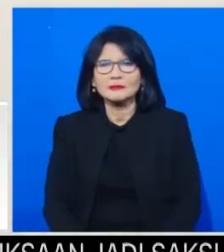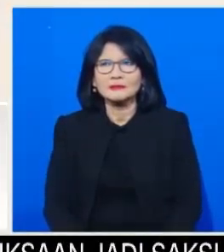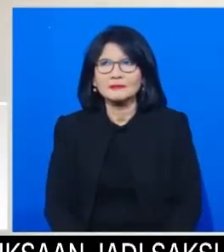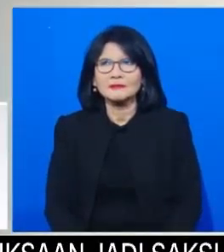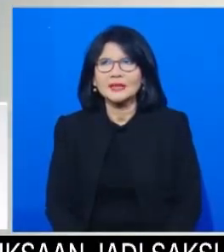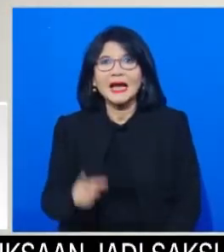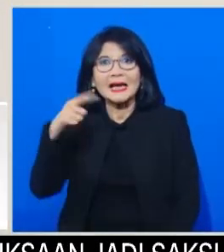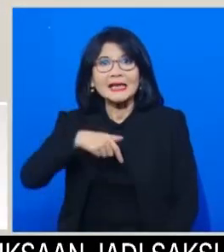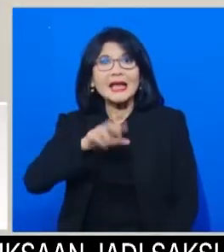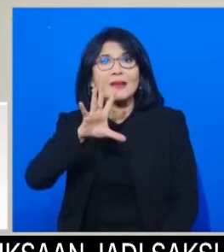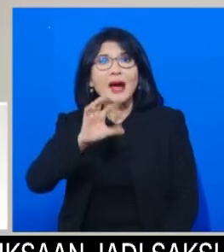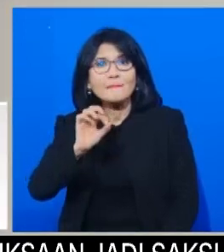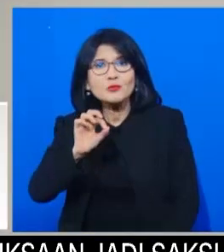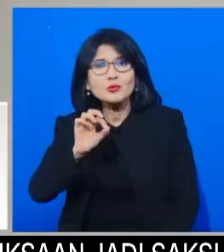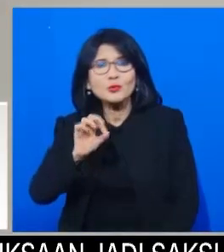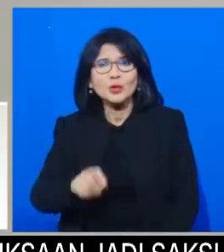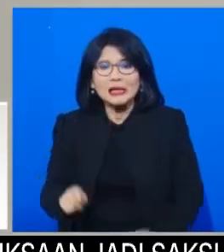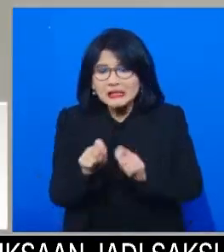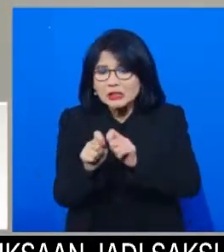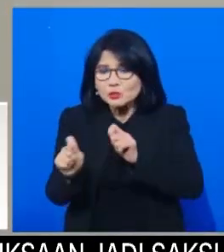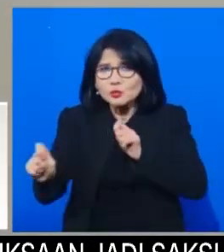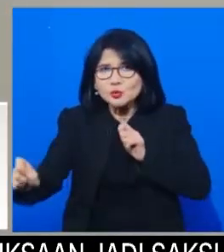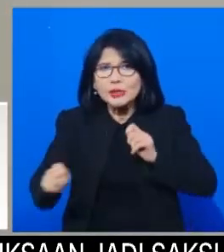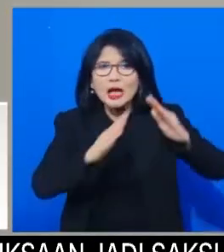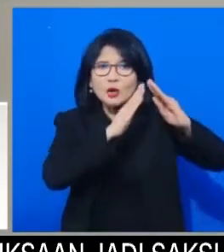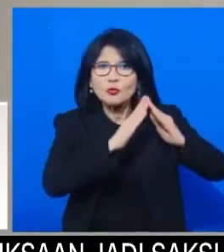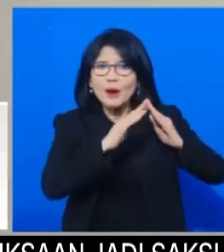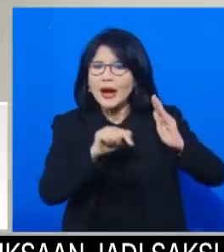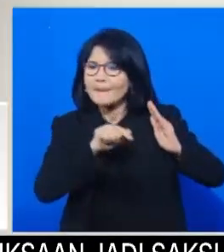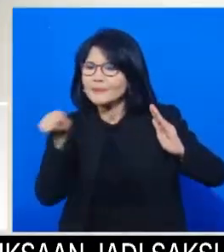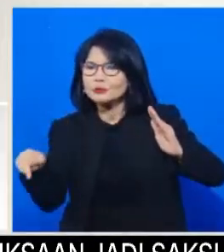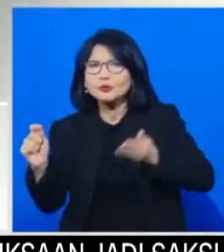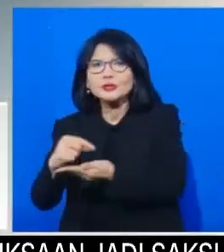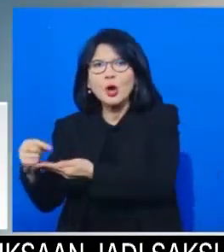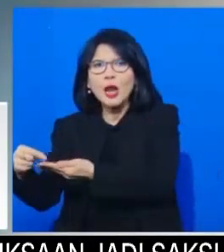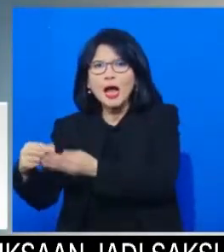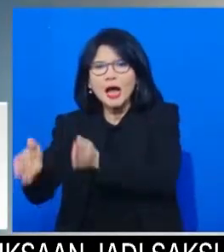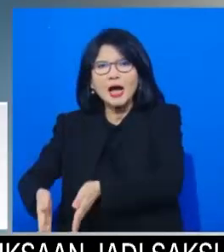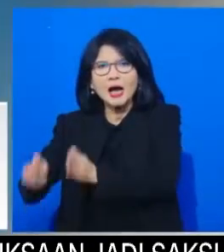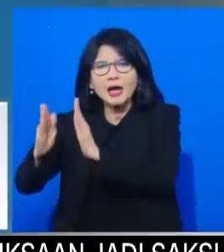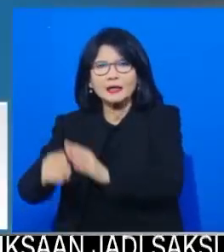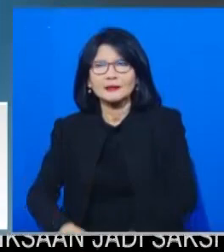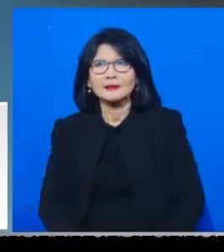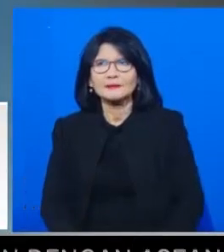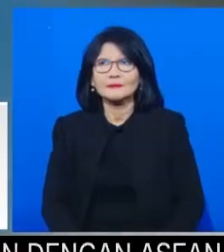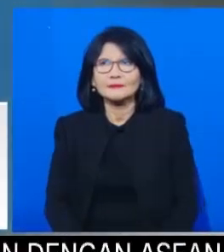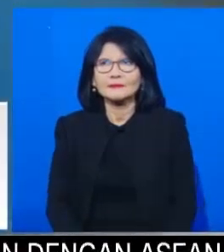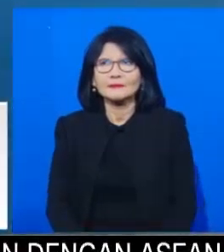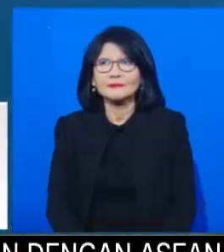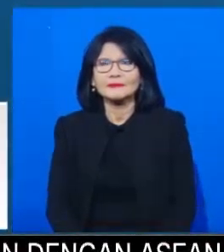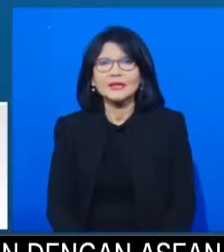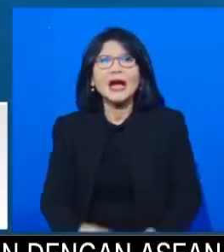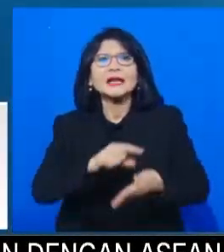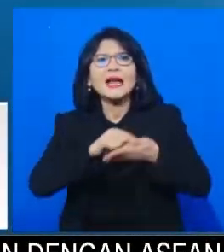Segini 50, 59 bentar dikit doang, tadi sekitar segini. Oh gitu? Ada tadi bang, ketemu bang, nama siswanya? Nggak